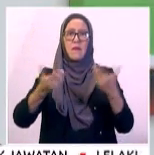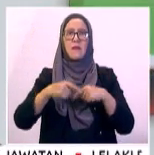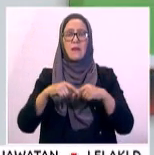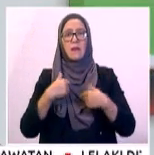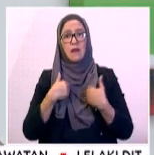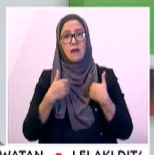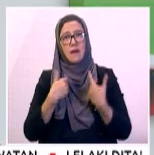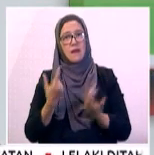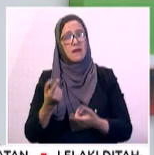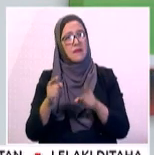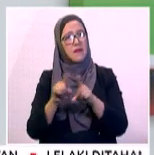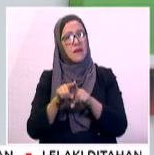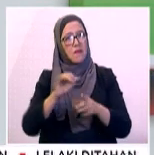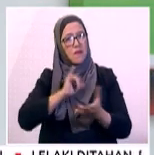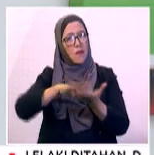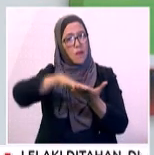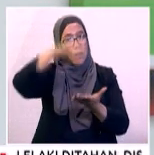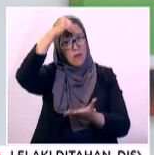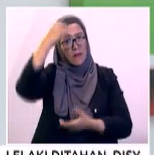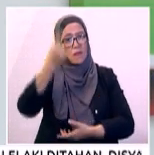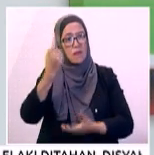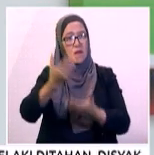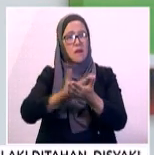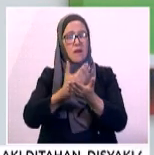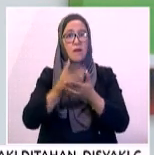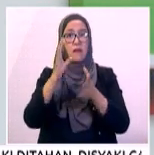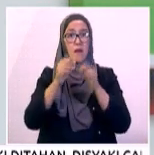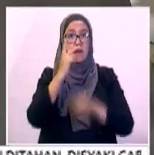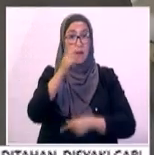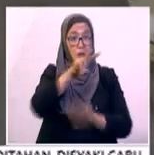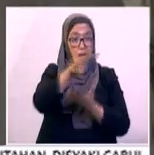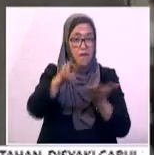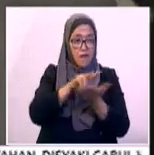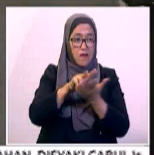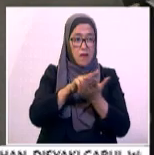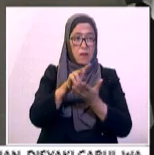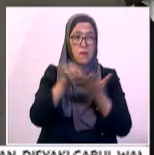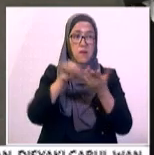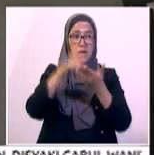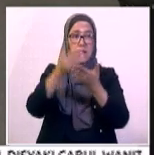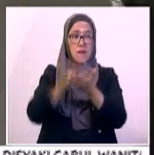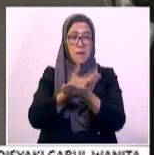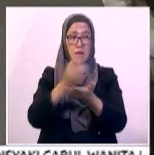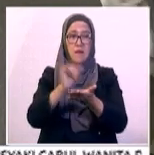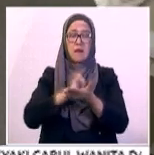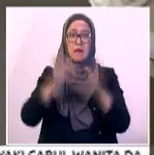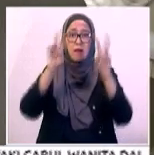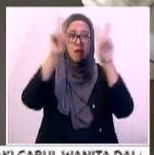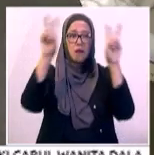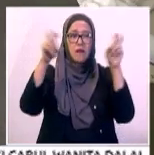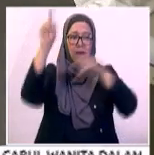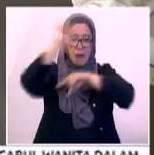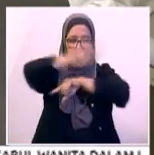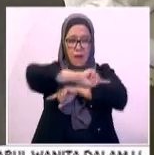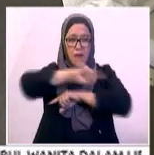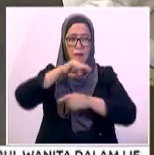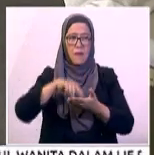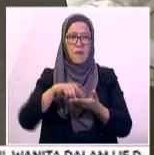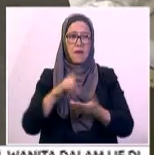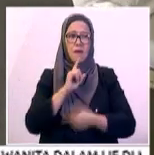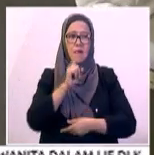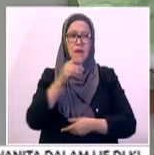di mana kalau anda pernah tengok video klip terbaru, terbaru saya yang bertajuk hari ini juga, ada portray some of